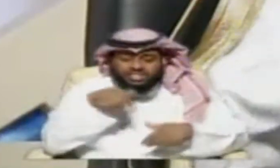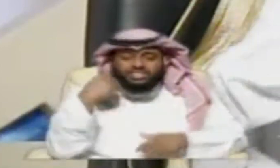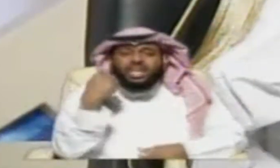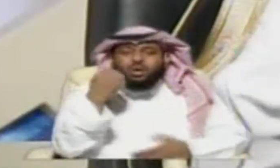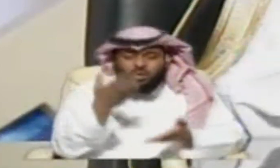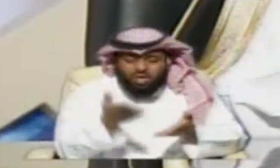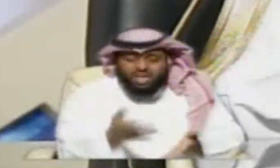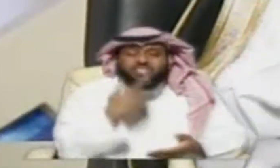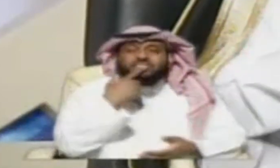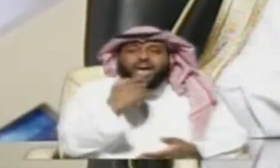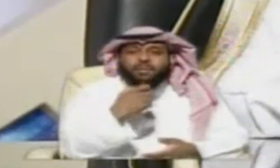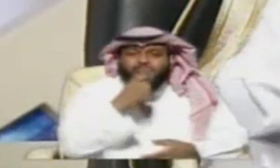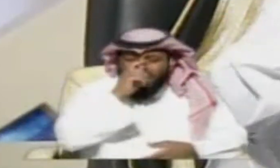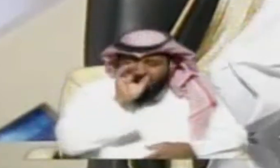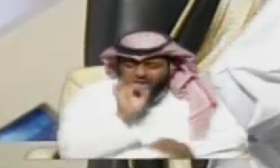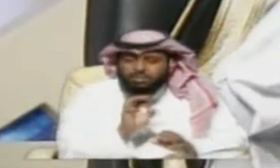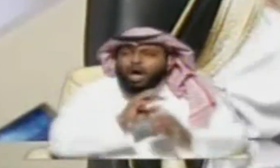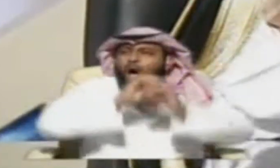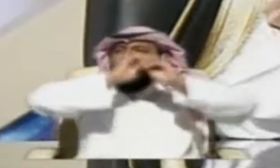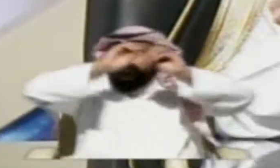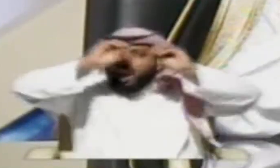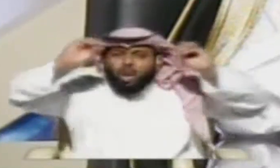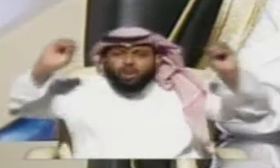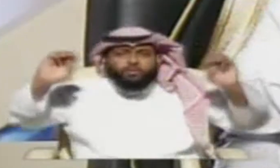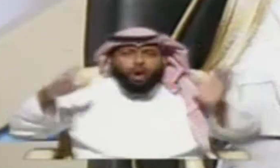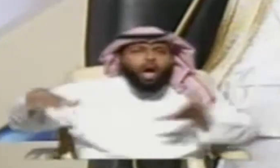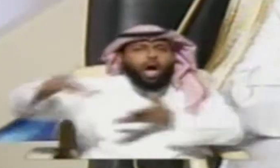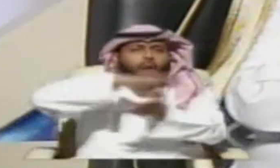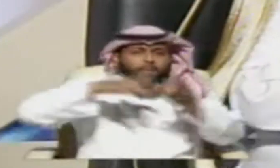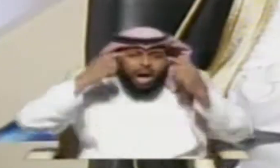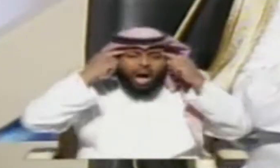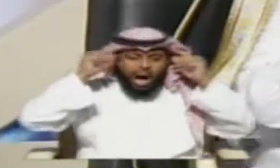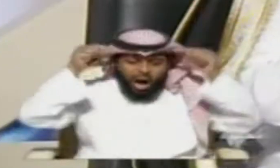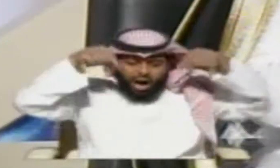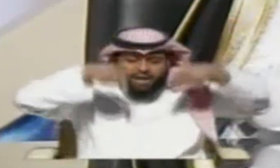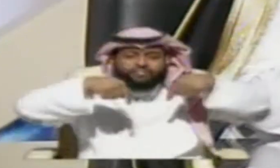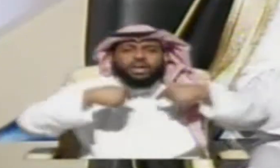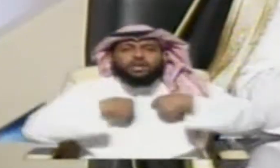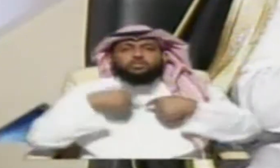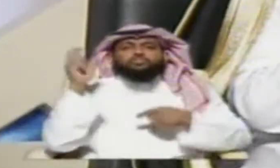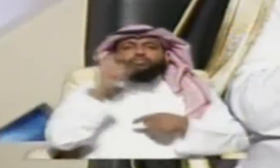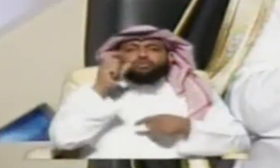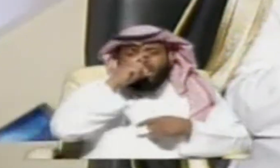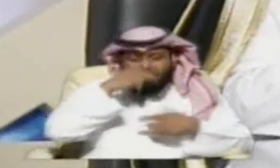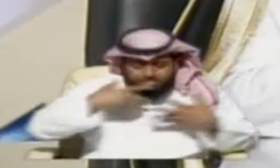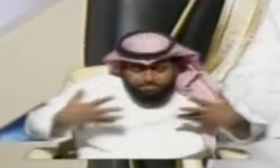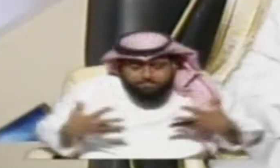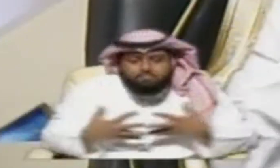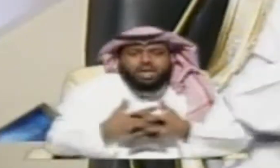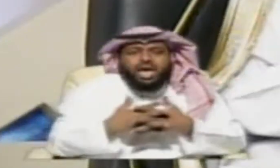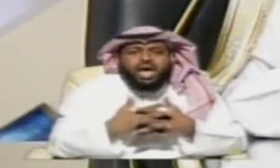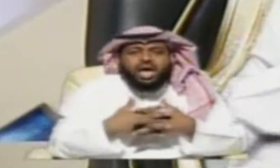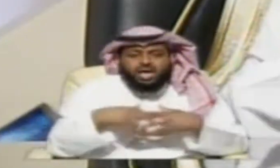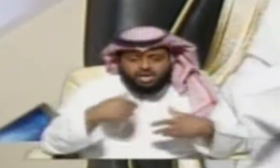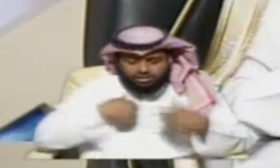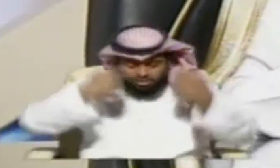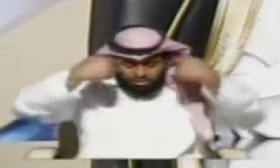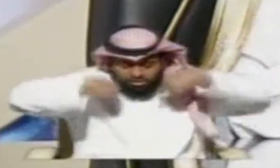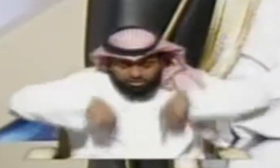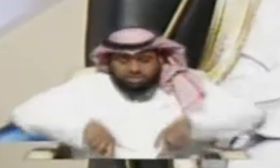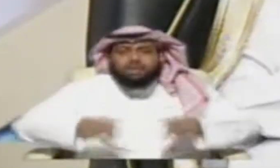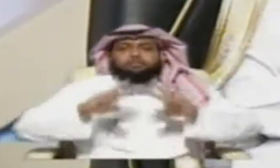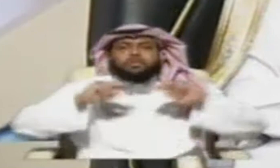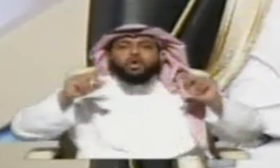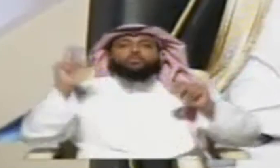أن نثبت أننا أمة إذا اشتكى منها عضو تداعى لها سائر الجسد بالسهر والحمى، أمة جسد